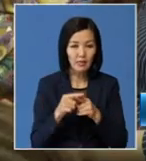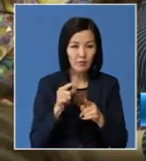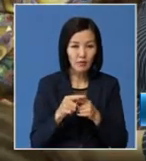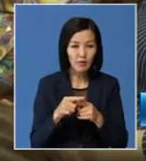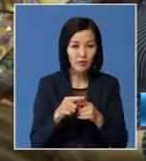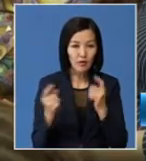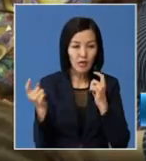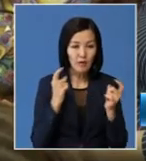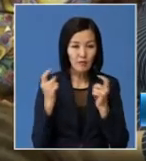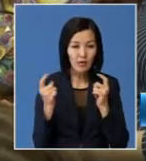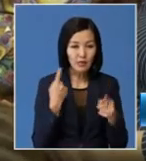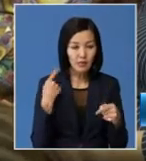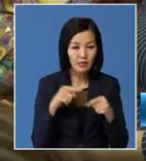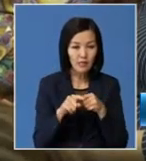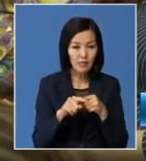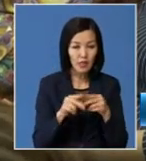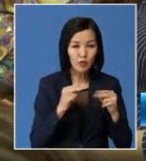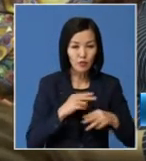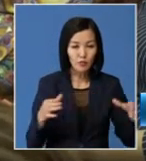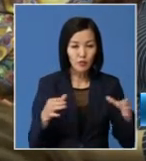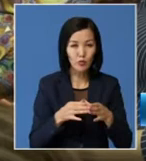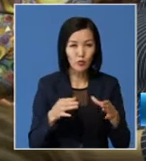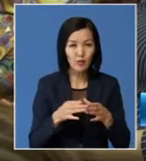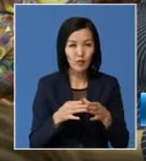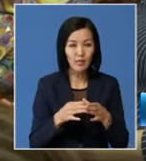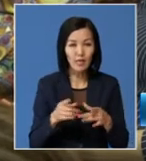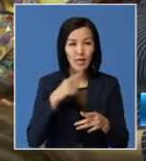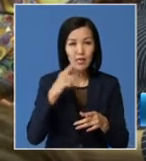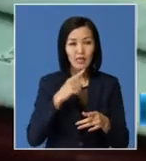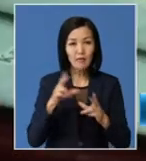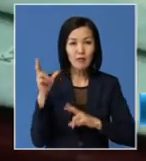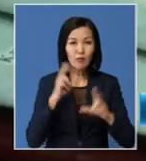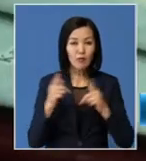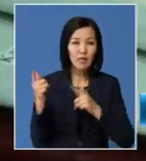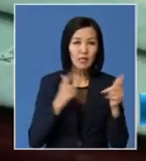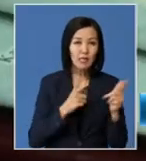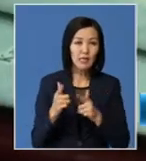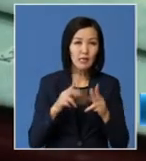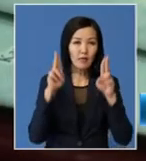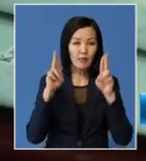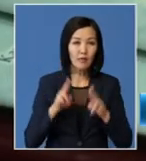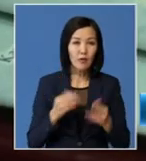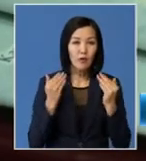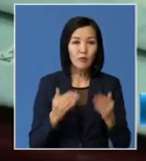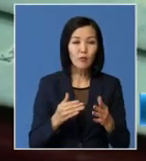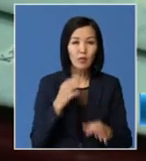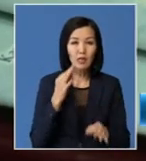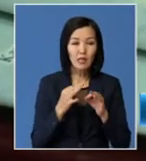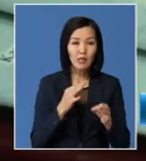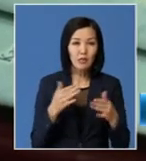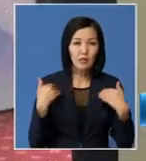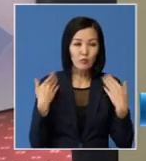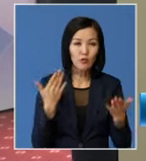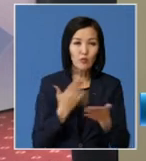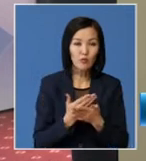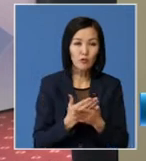ақпараттық және техникалық жұмыс топтары. Ал Байтұрсынов атындағы тіл білімі институты әзірлеген емле ережелер бүгінде көптің талқысына ұсынылып